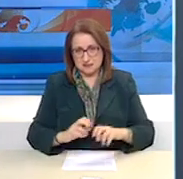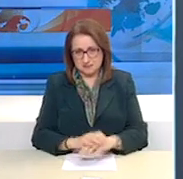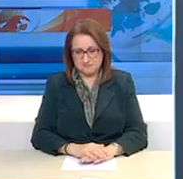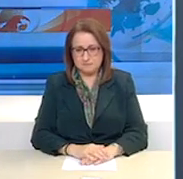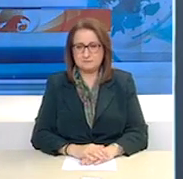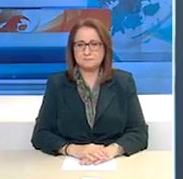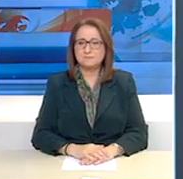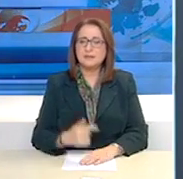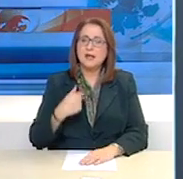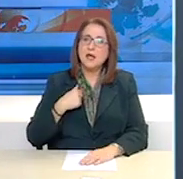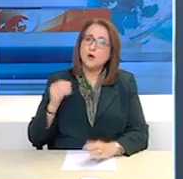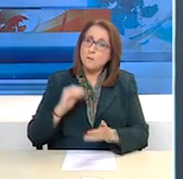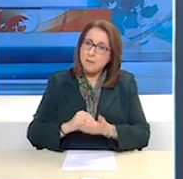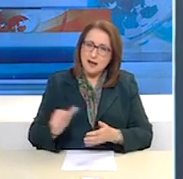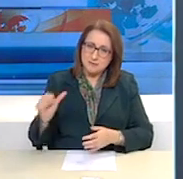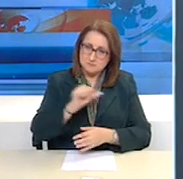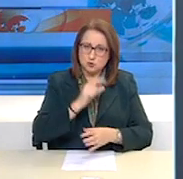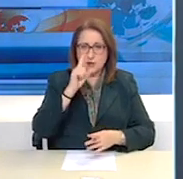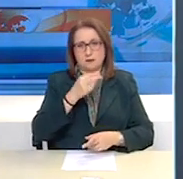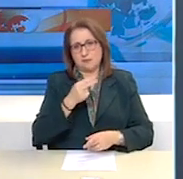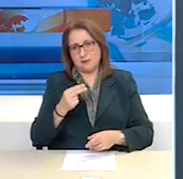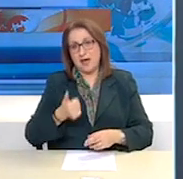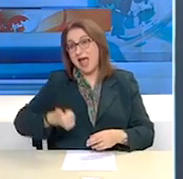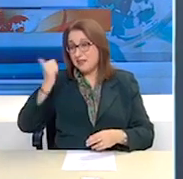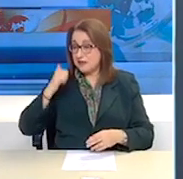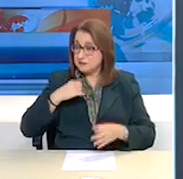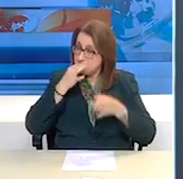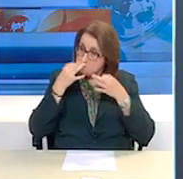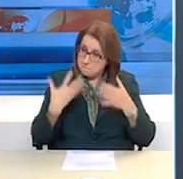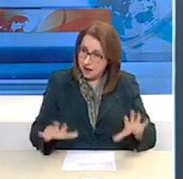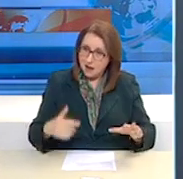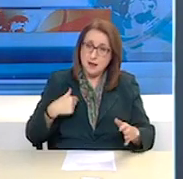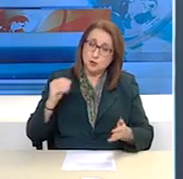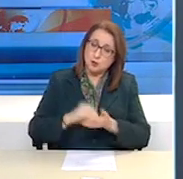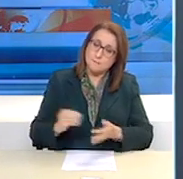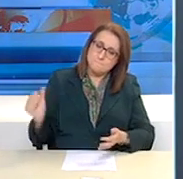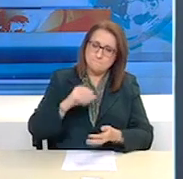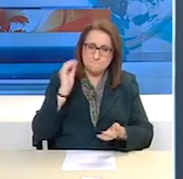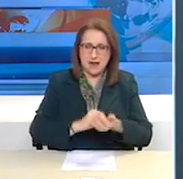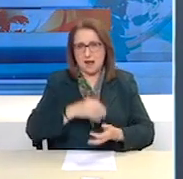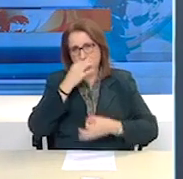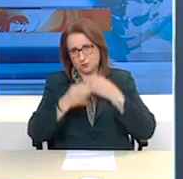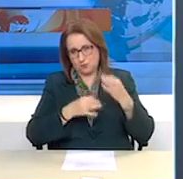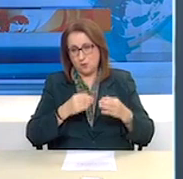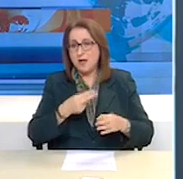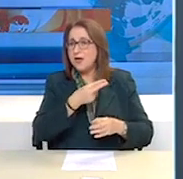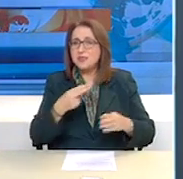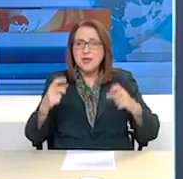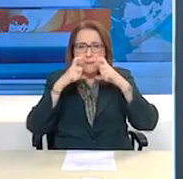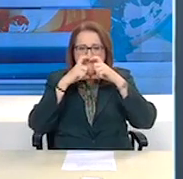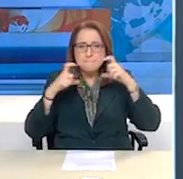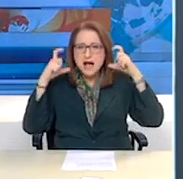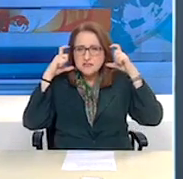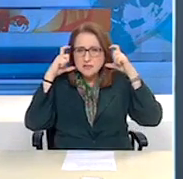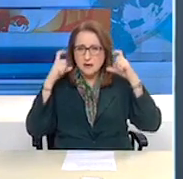Θα επανέλθω σε ένα θέμα που συζήτησα χθες για να ξεκαθαρίσω ένα-δύο πραγματάκια. Αφορά τις μάσκες και τη χρήση τους στο